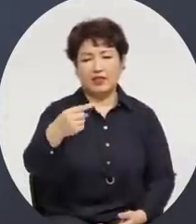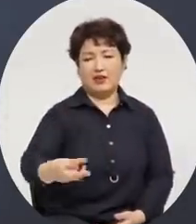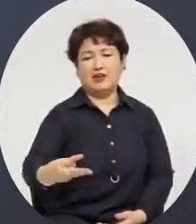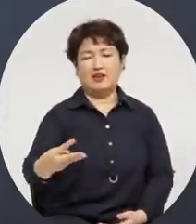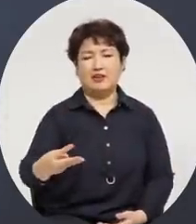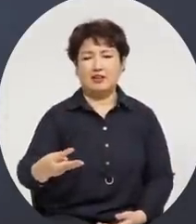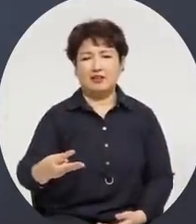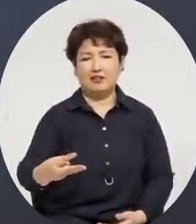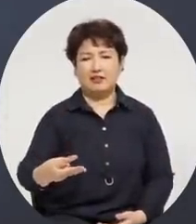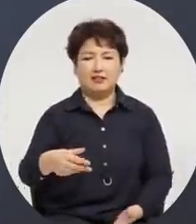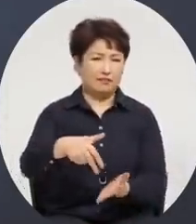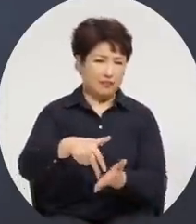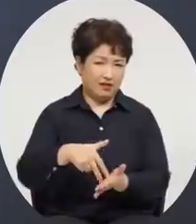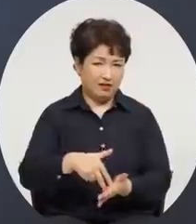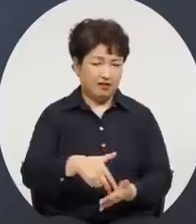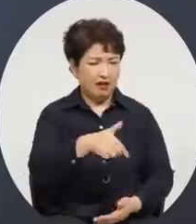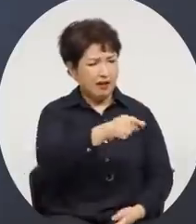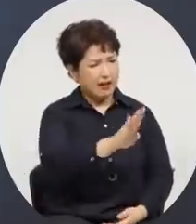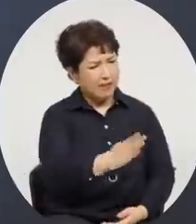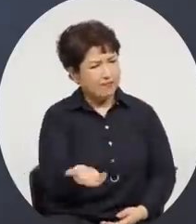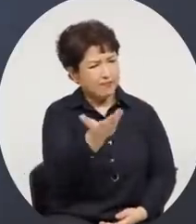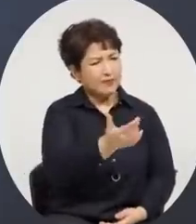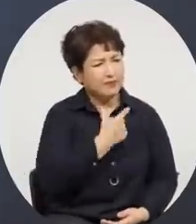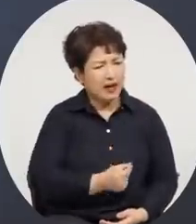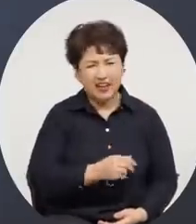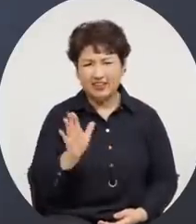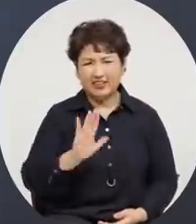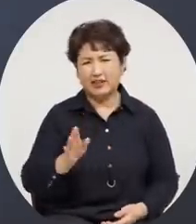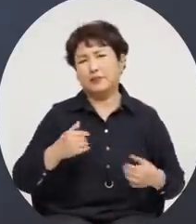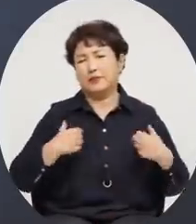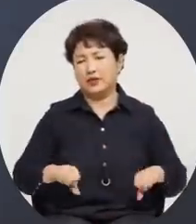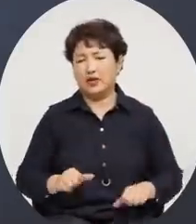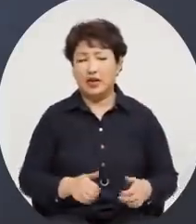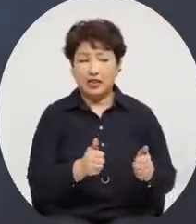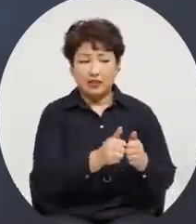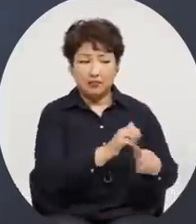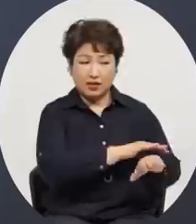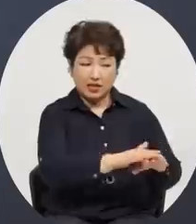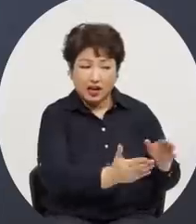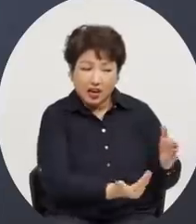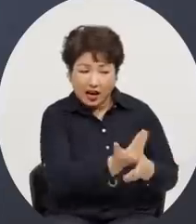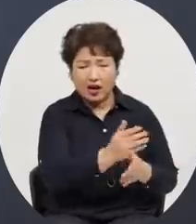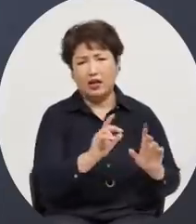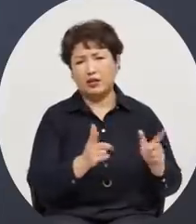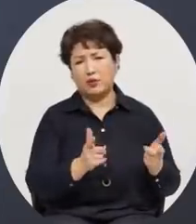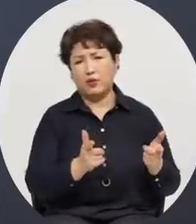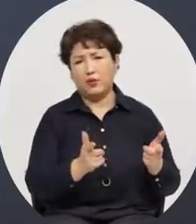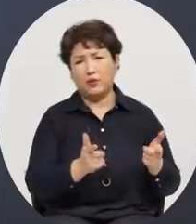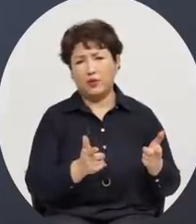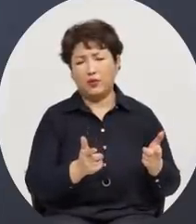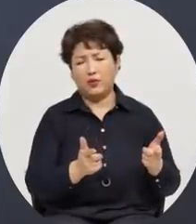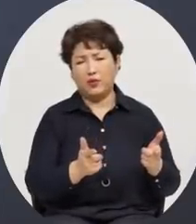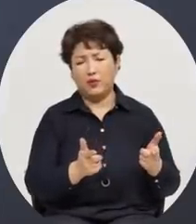대등하게 하려거나 갑이 되려고 포기하고, 그게 뭐 남자가 잘나서 그런 게 아니라,